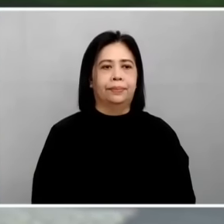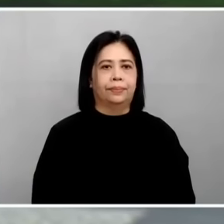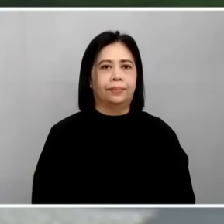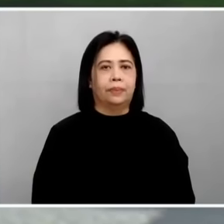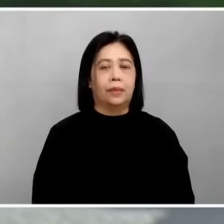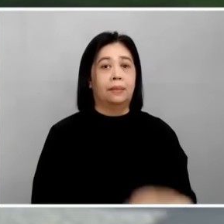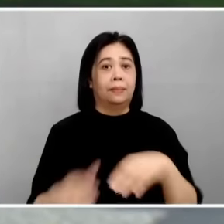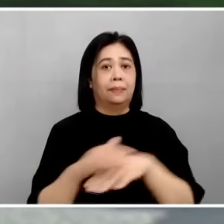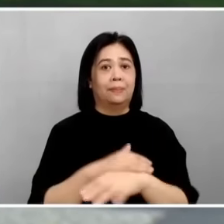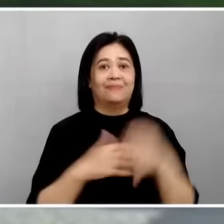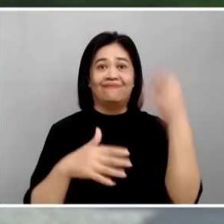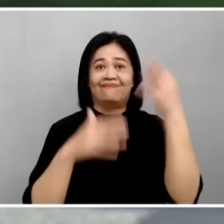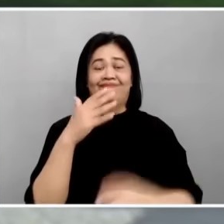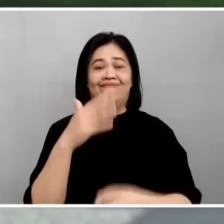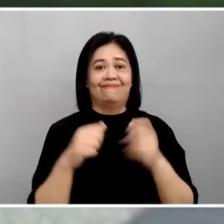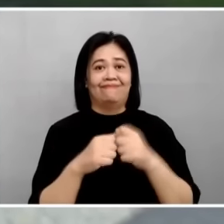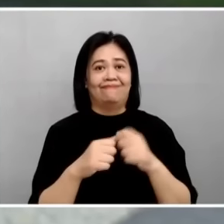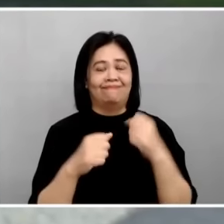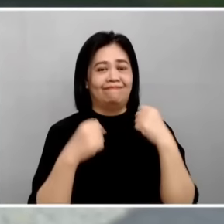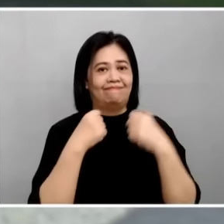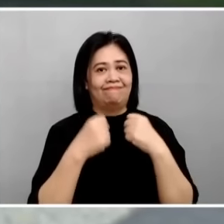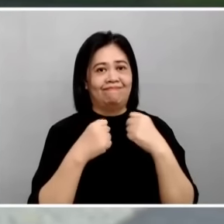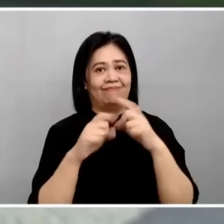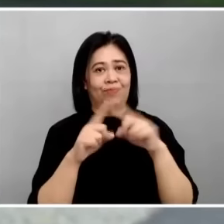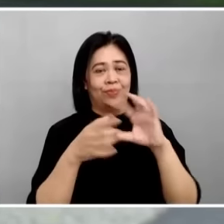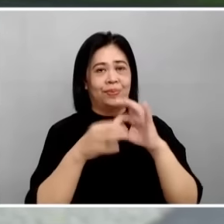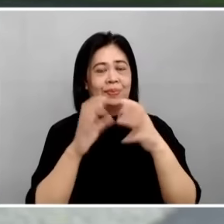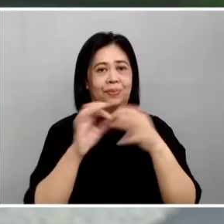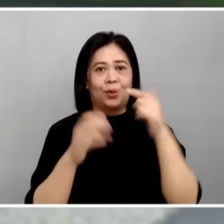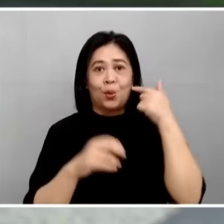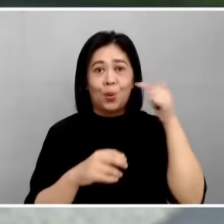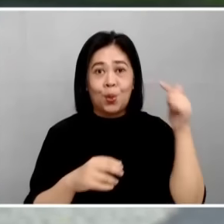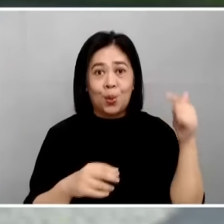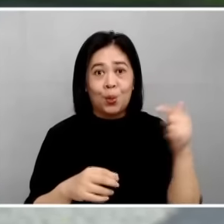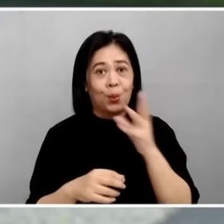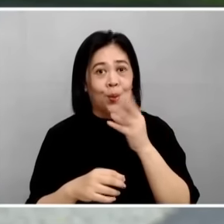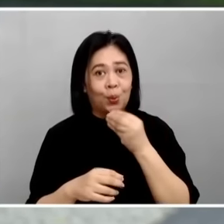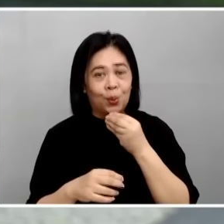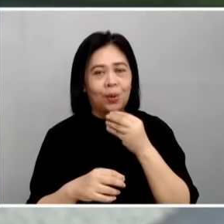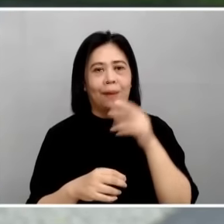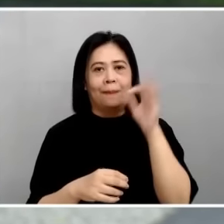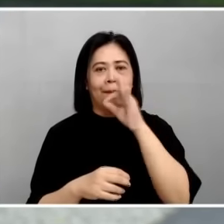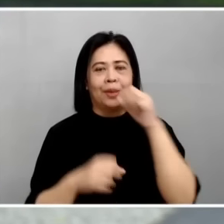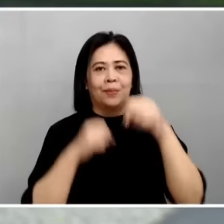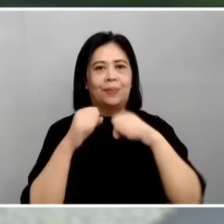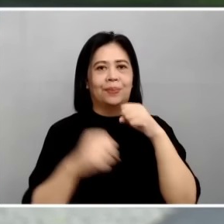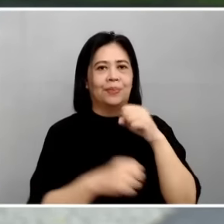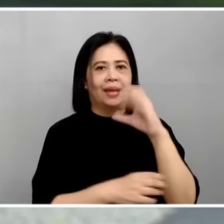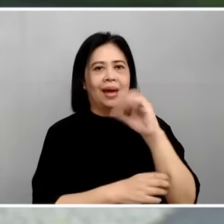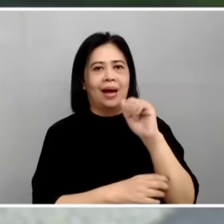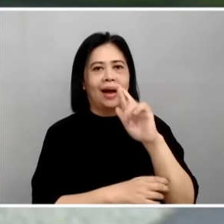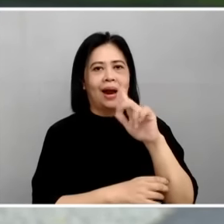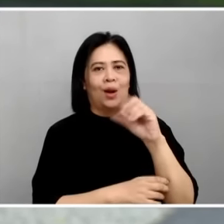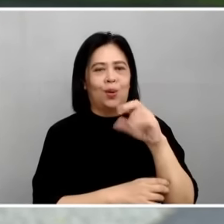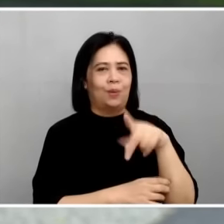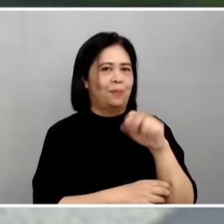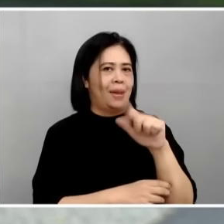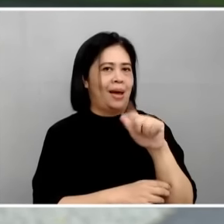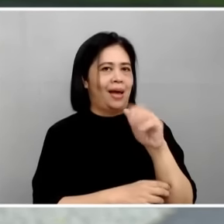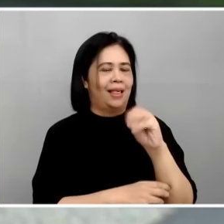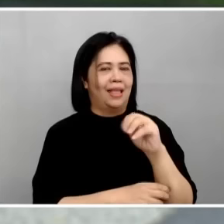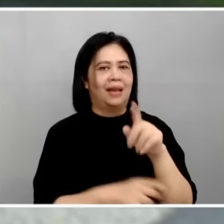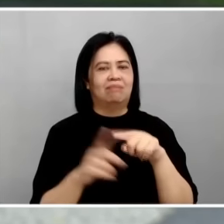Pasok sa finals at lalaban para sa Olympic gold medal ang Pinoy boxer na si Carlo Paalam. Hindi po naman